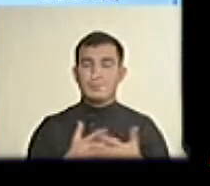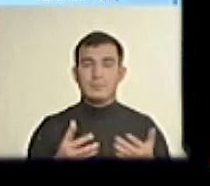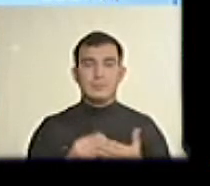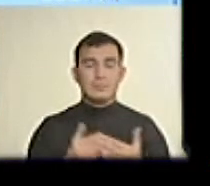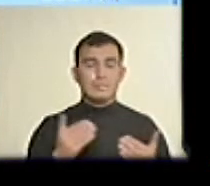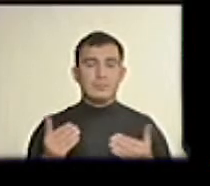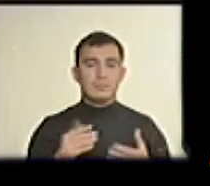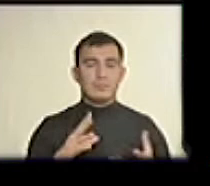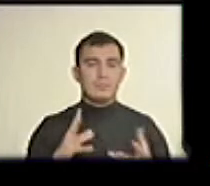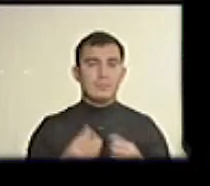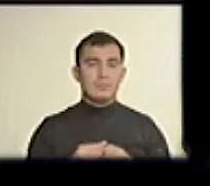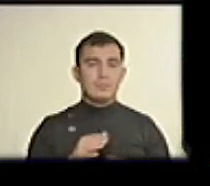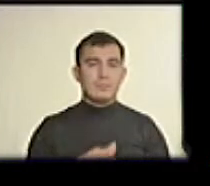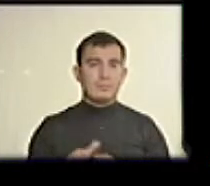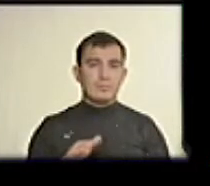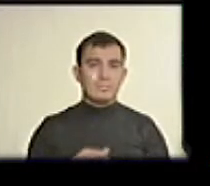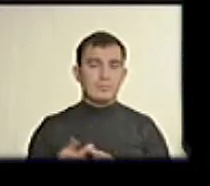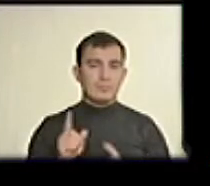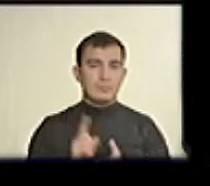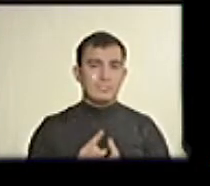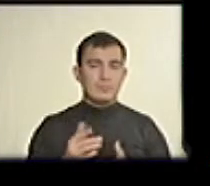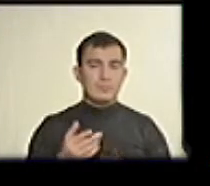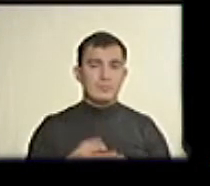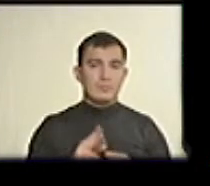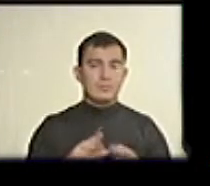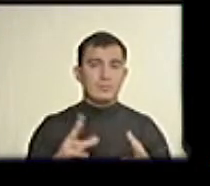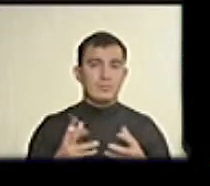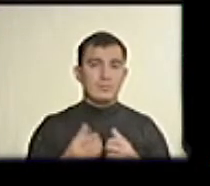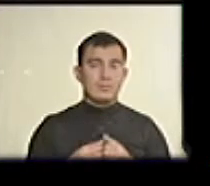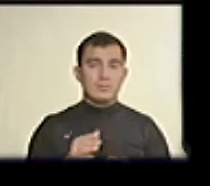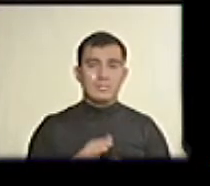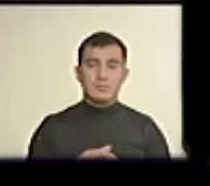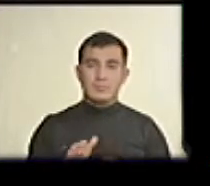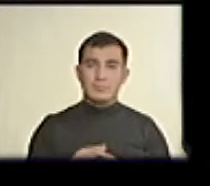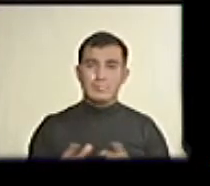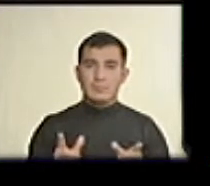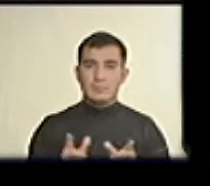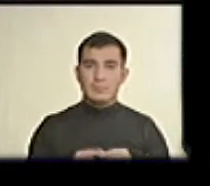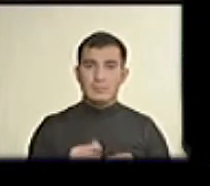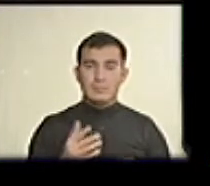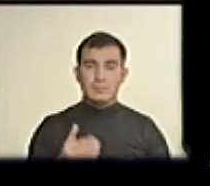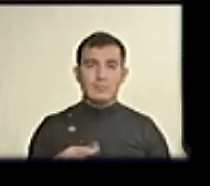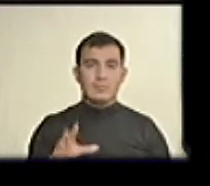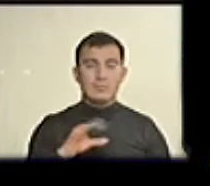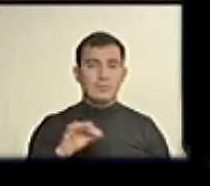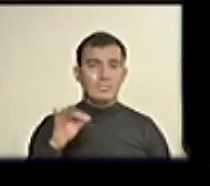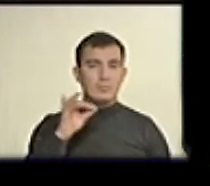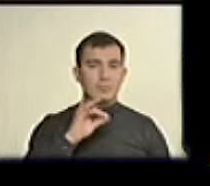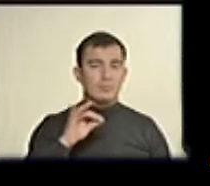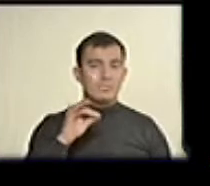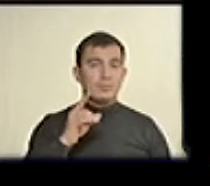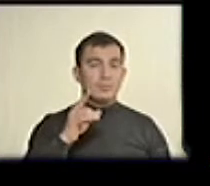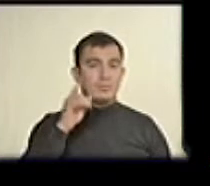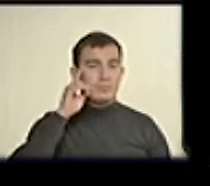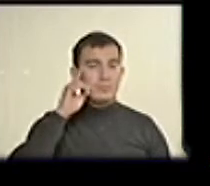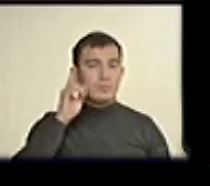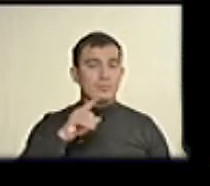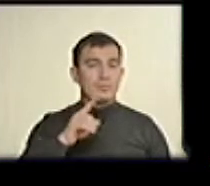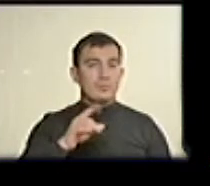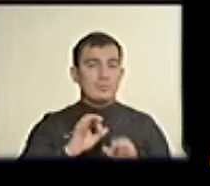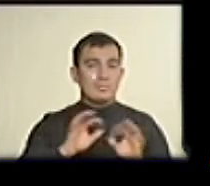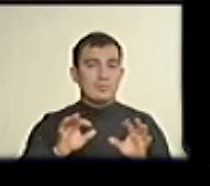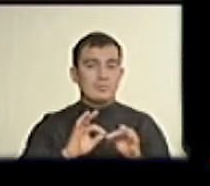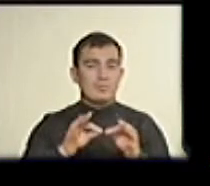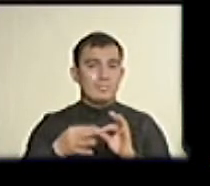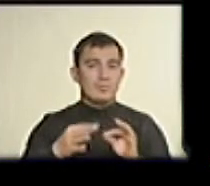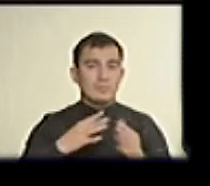to'ldirishimiz kerak bo'ladi. Va bu jadvalni to'ldirish yordamida siz tarixdan olgan bilimlaringizni